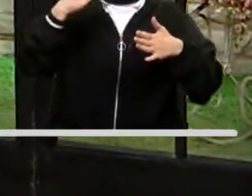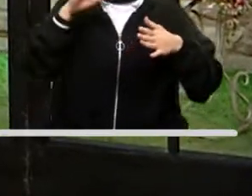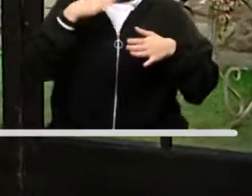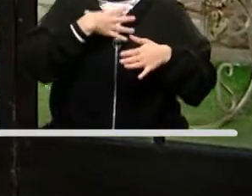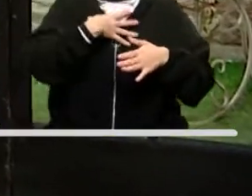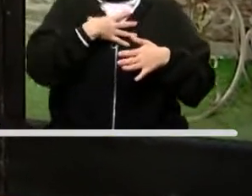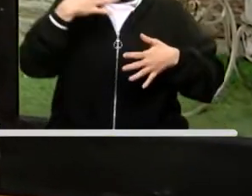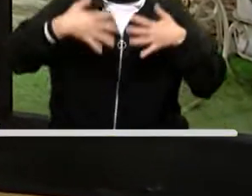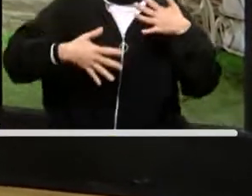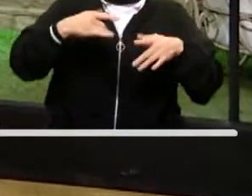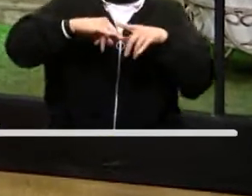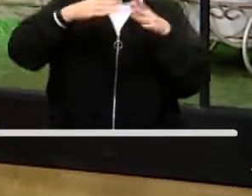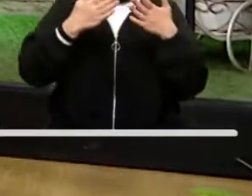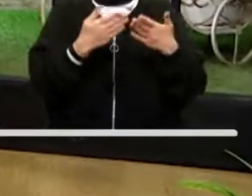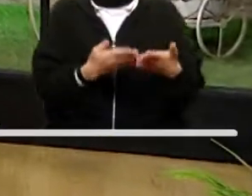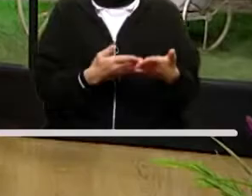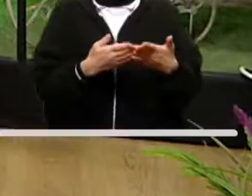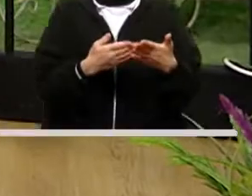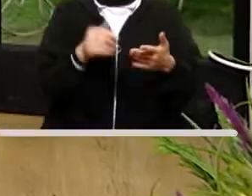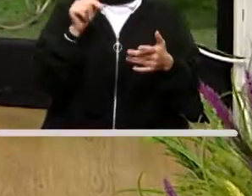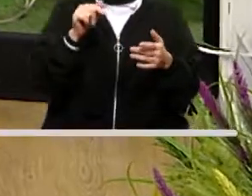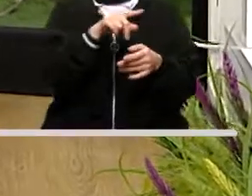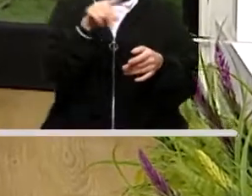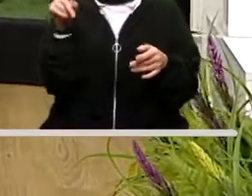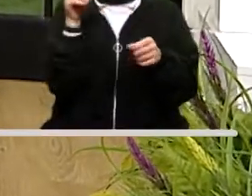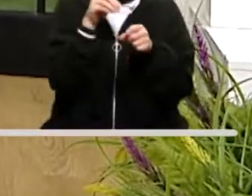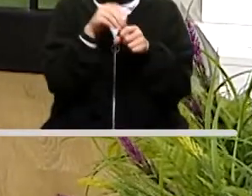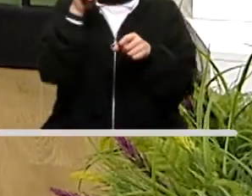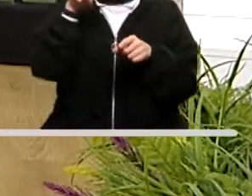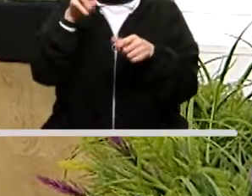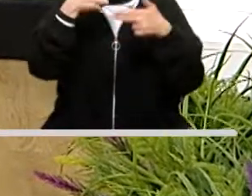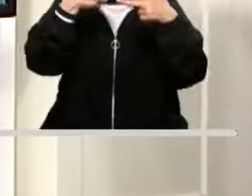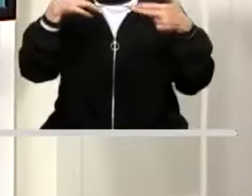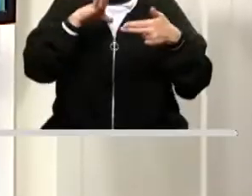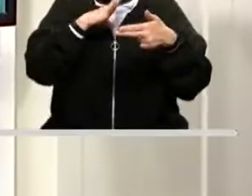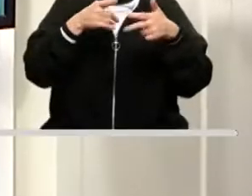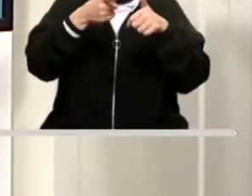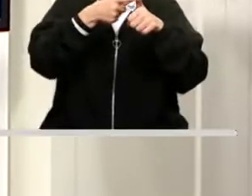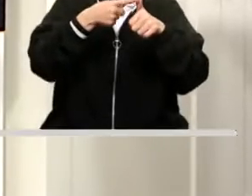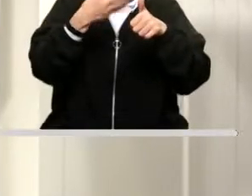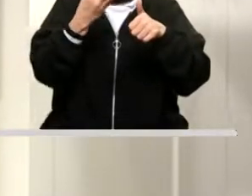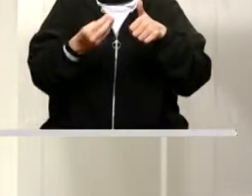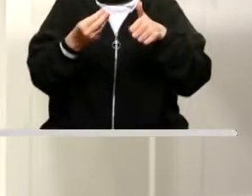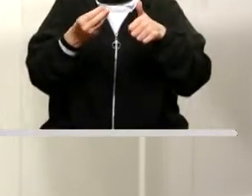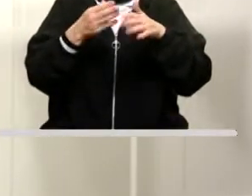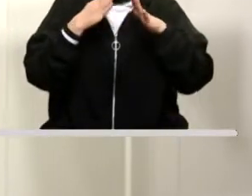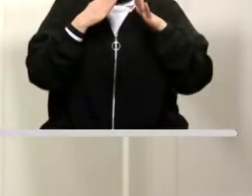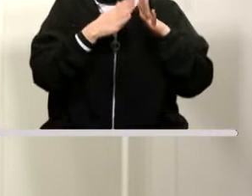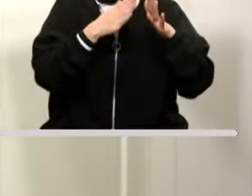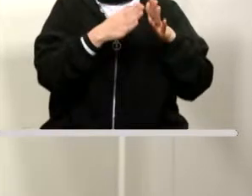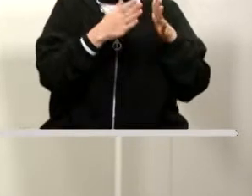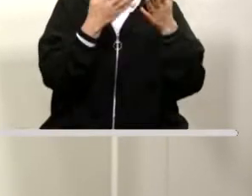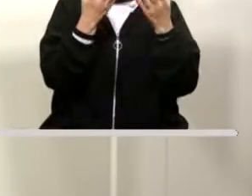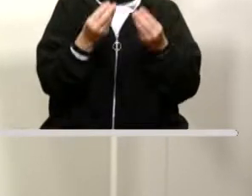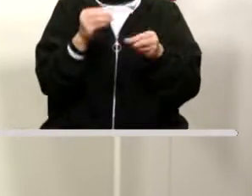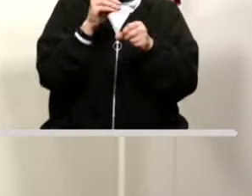hoş geldiniz ekranlarımıza. Bugün sizler için güzel iki konu başlığımız var yine. Öncelikli olarak efendim sürdürülebilir bir çalışma